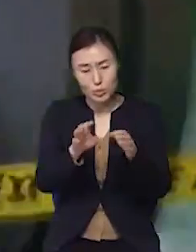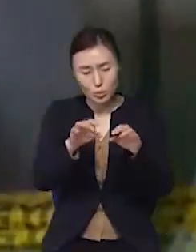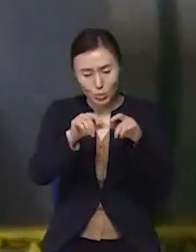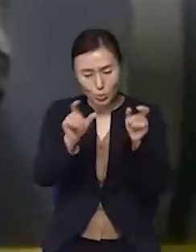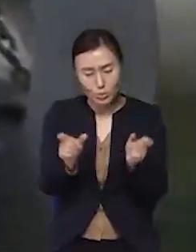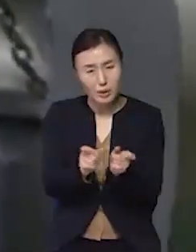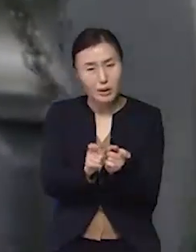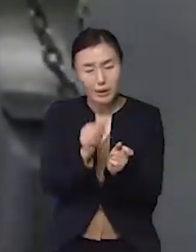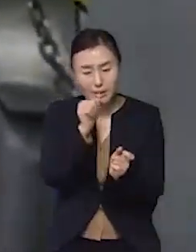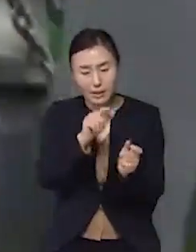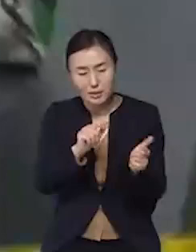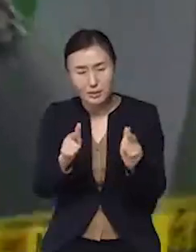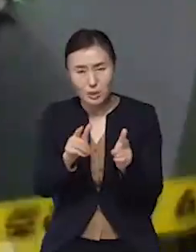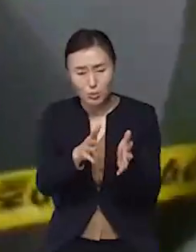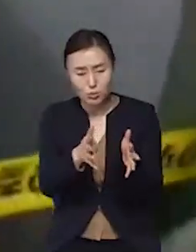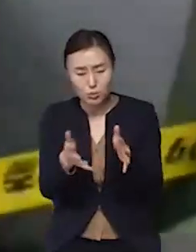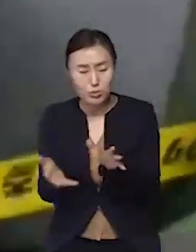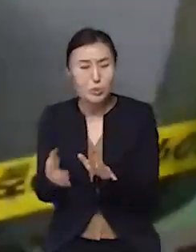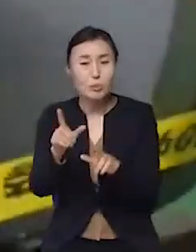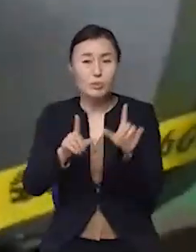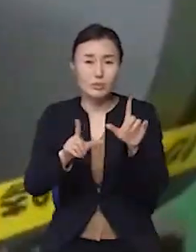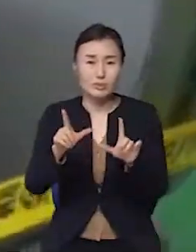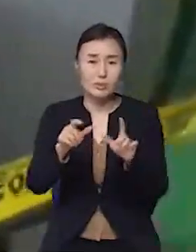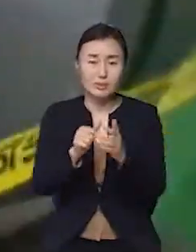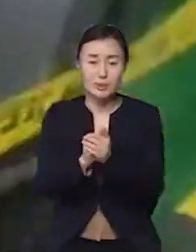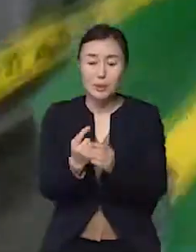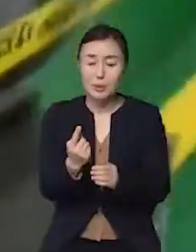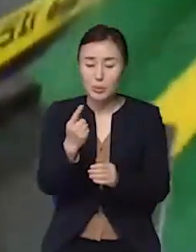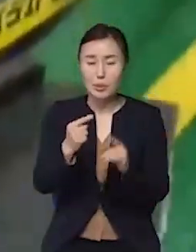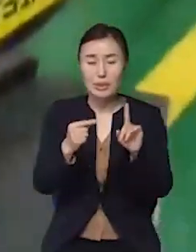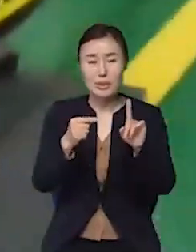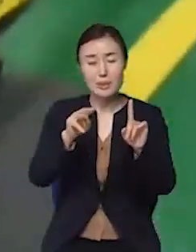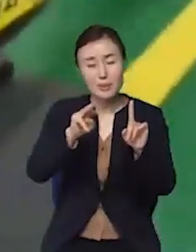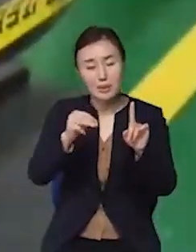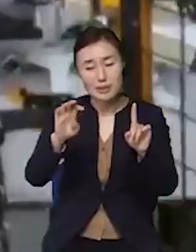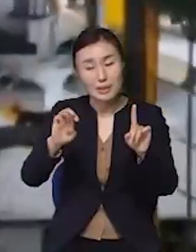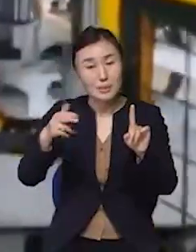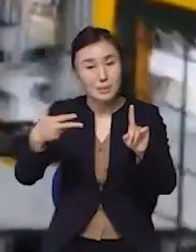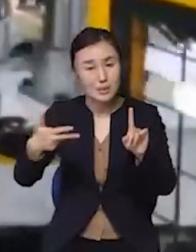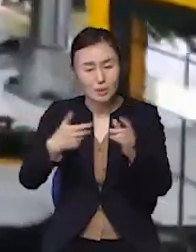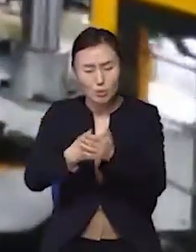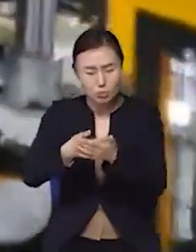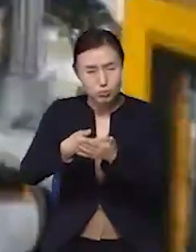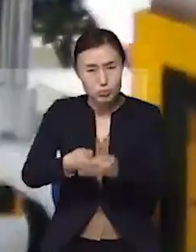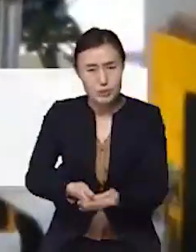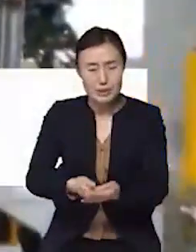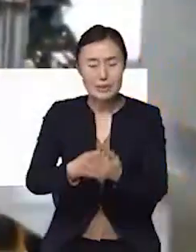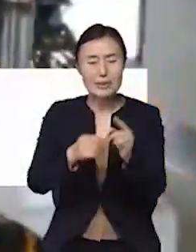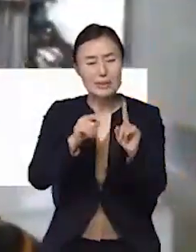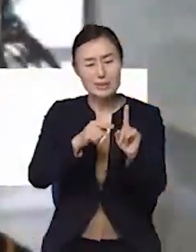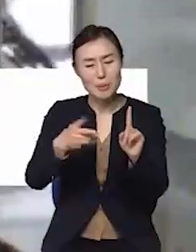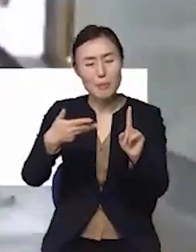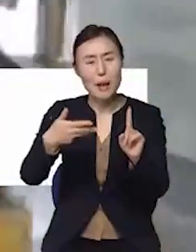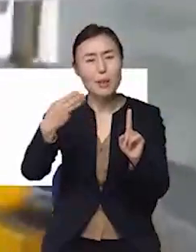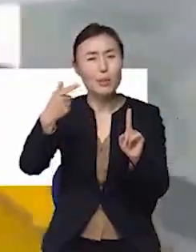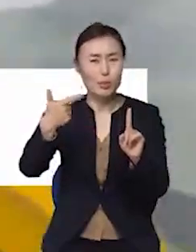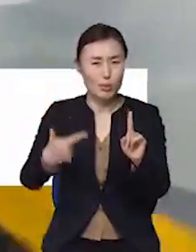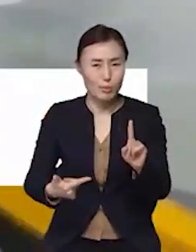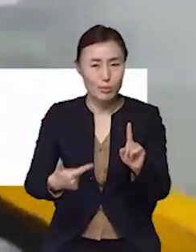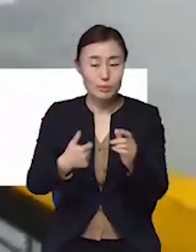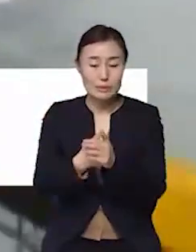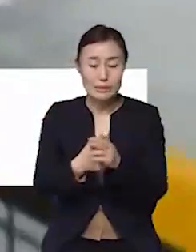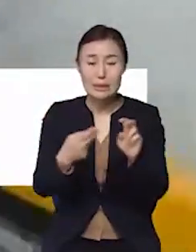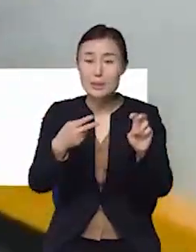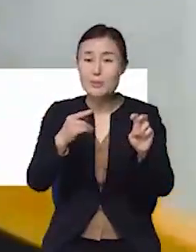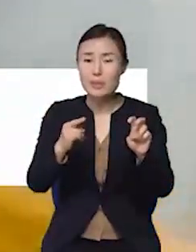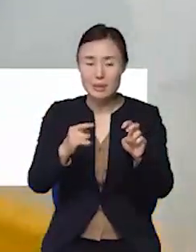코일들이 겹겹이 쓰러져 있습니다. 높이 1m 47cm, 무게 1.8톤의 철판 코일이 20대